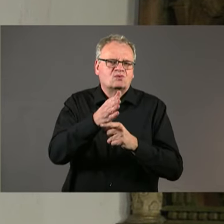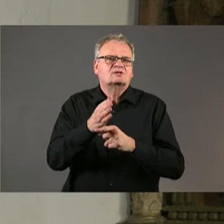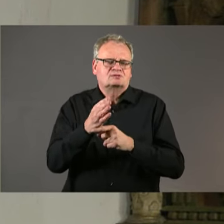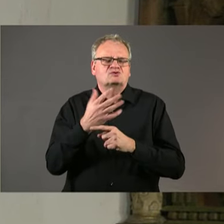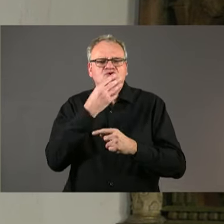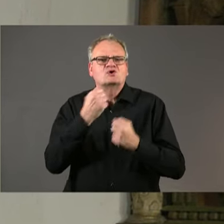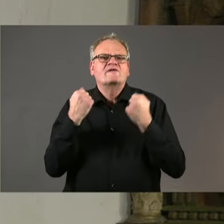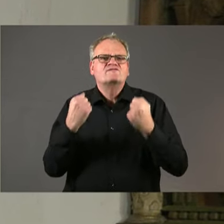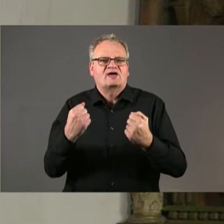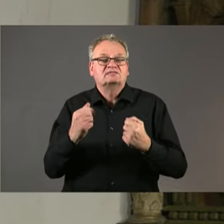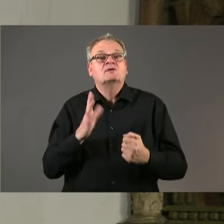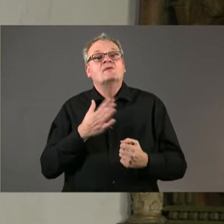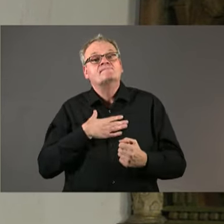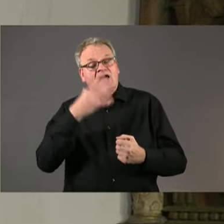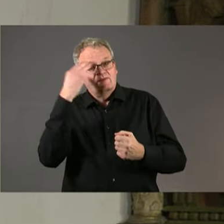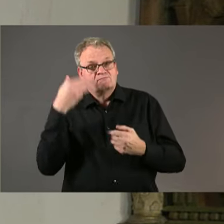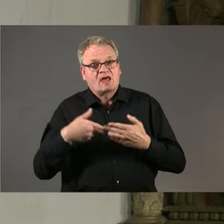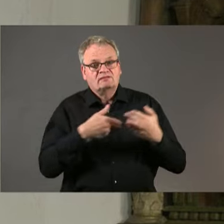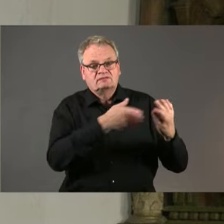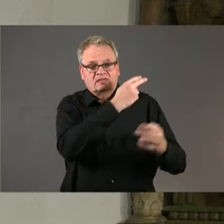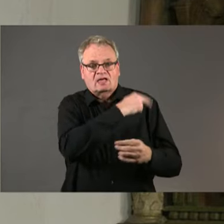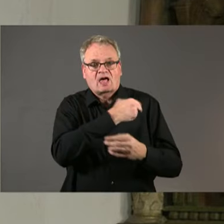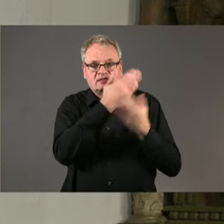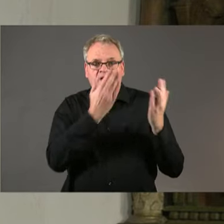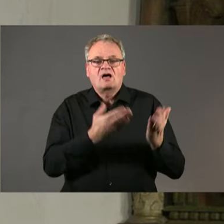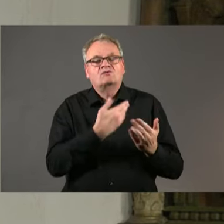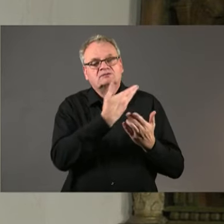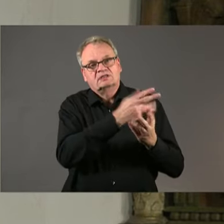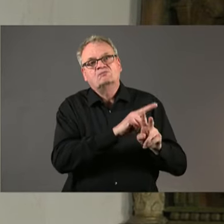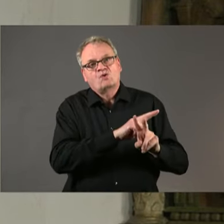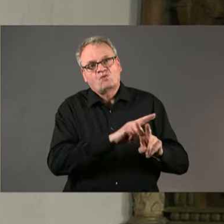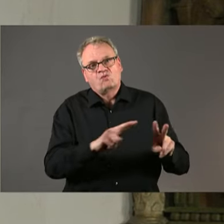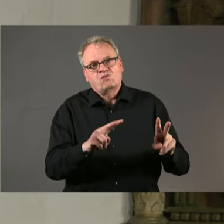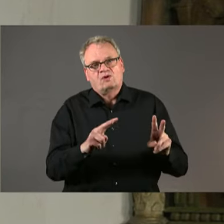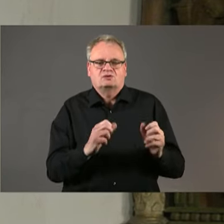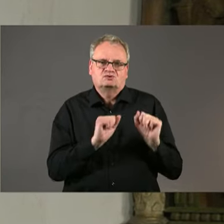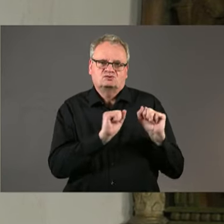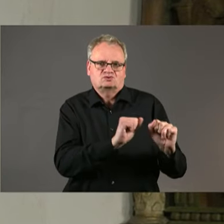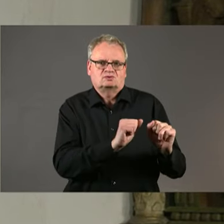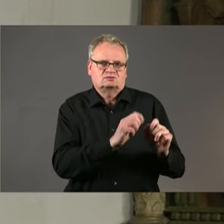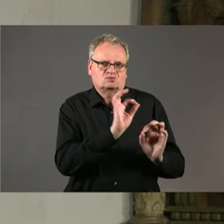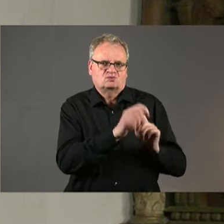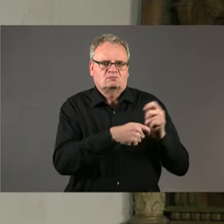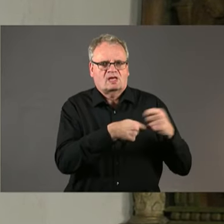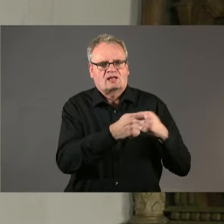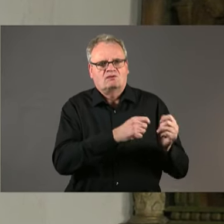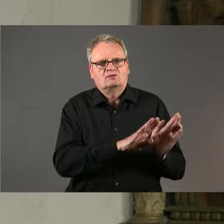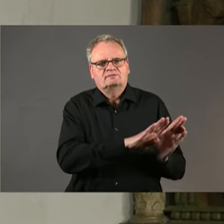meinem Mann in der Klinik und schenke ihm Ruhe und Geborgenheit.